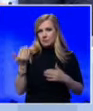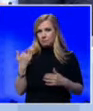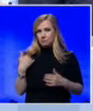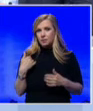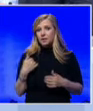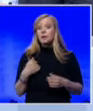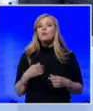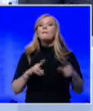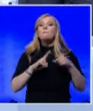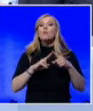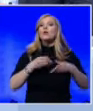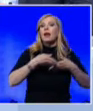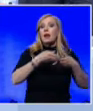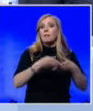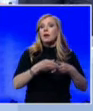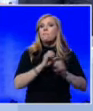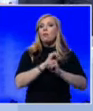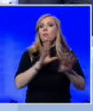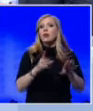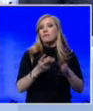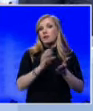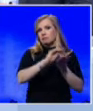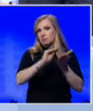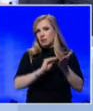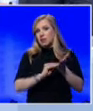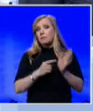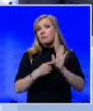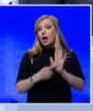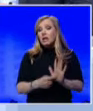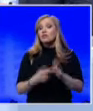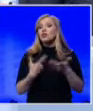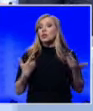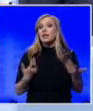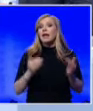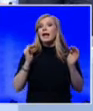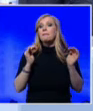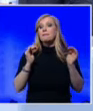анализ, с който показахме, че най-ниските данъци в България всъщност